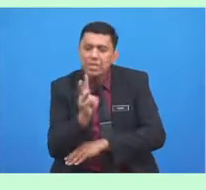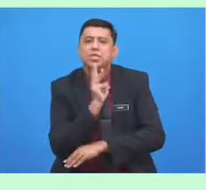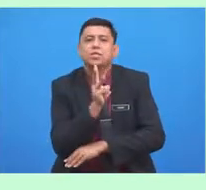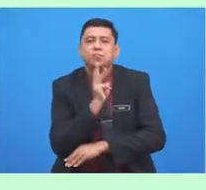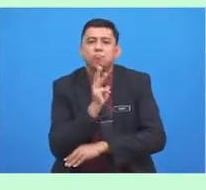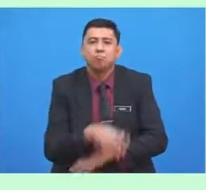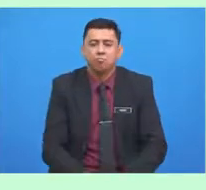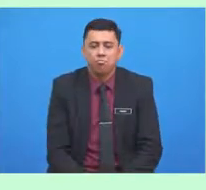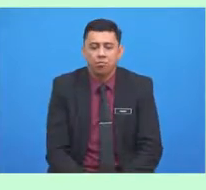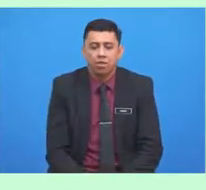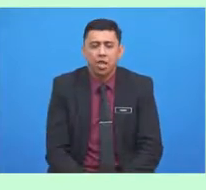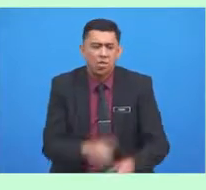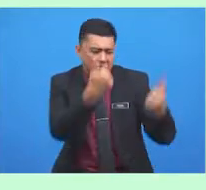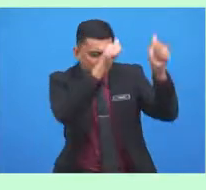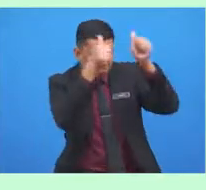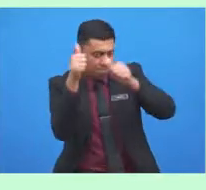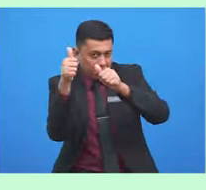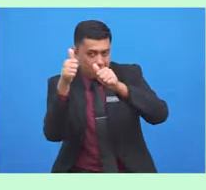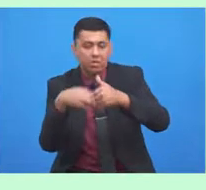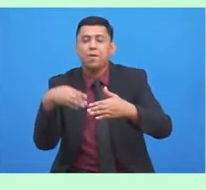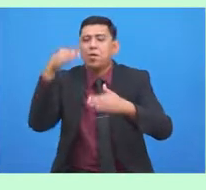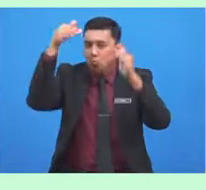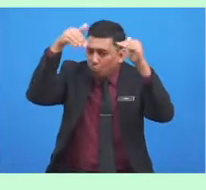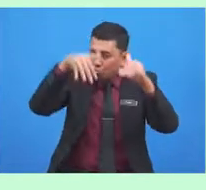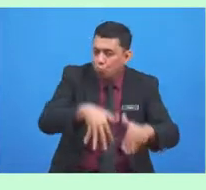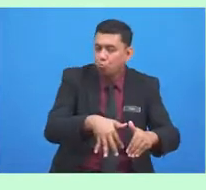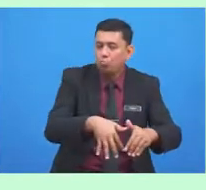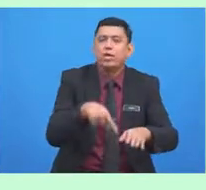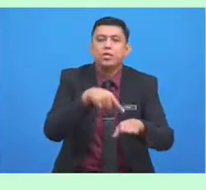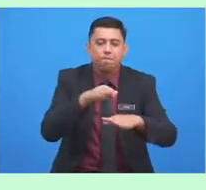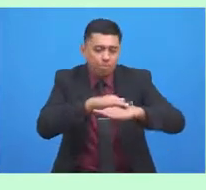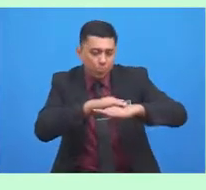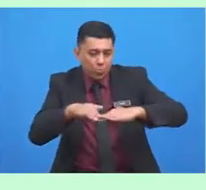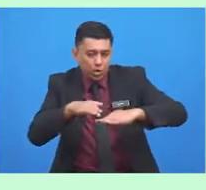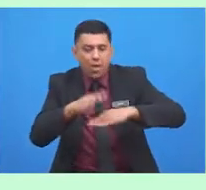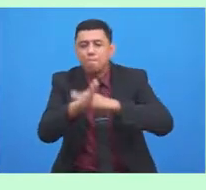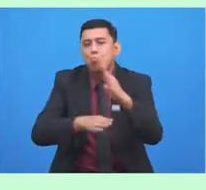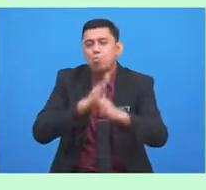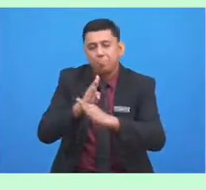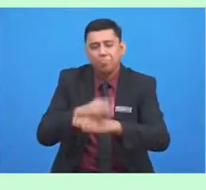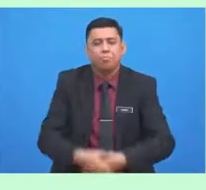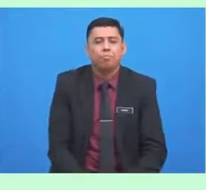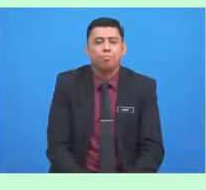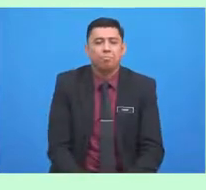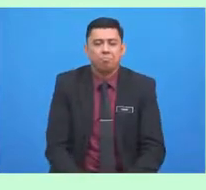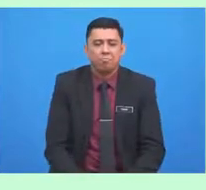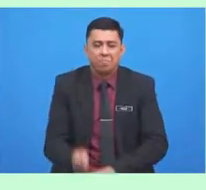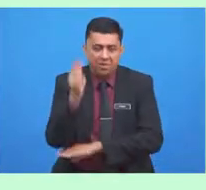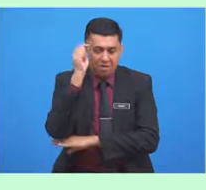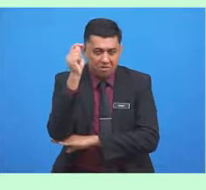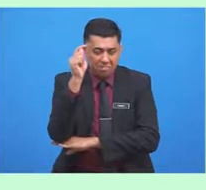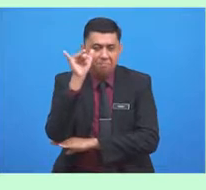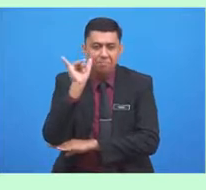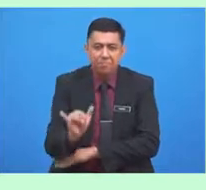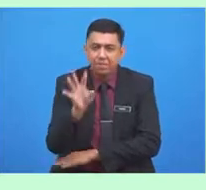udara atau awan yang turun sebagai kelepasan ke permukaan bumi. Proses menegak yang keempat